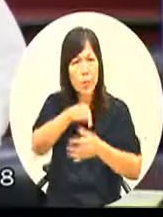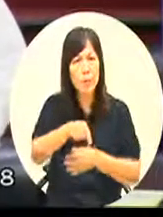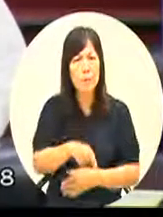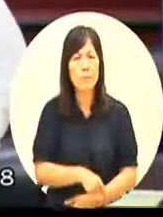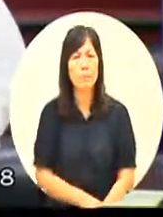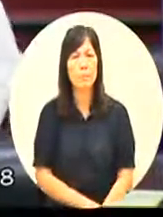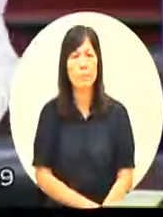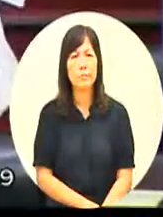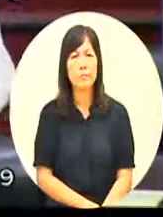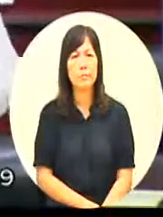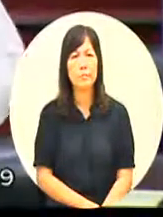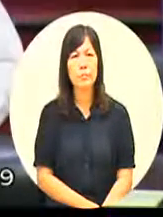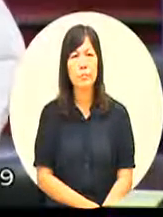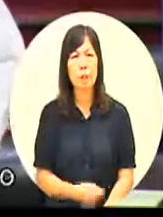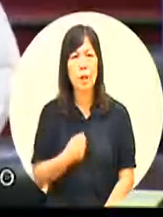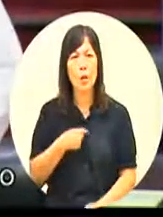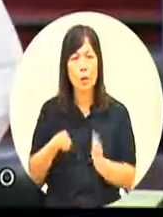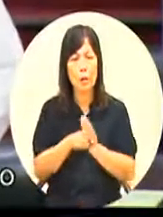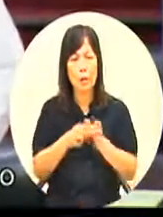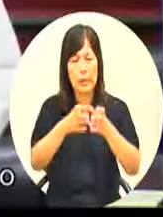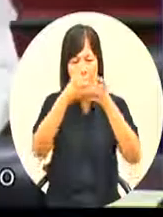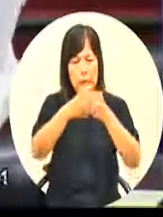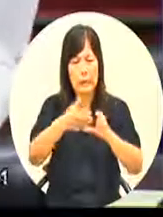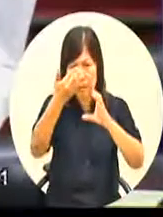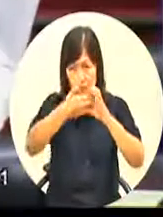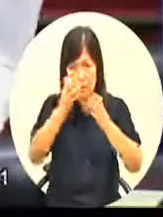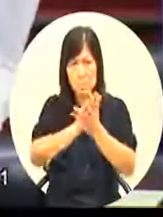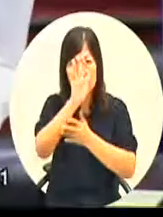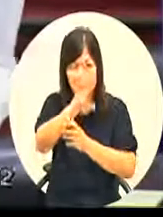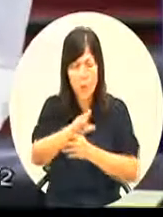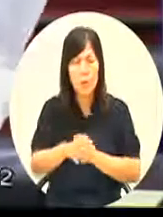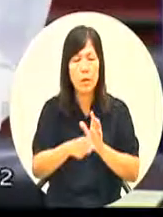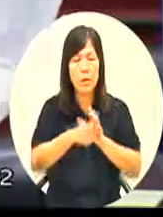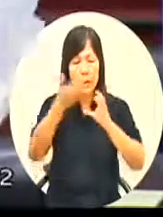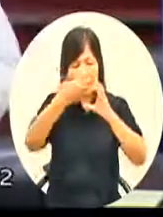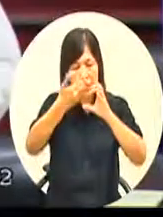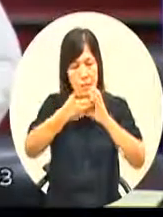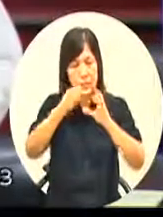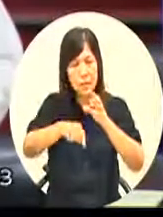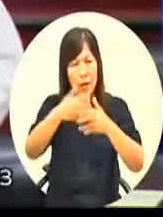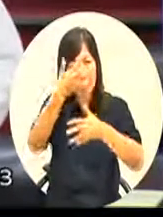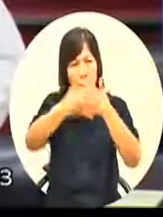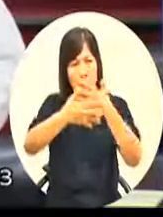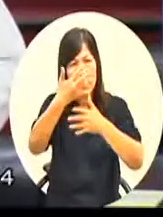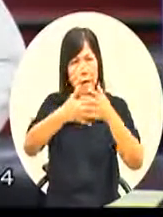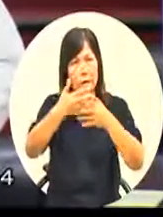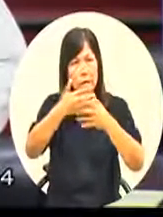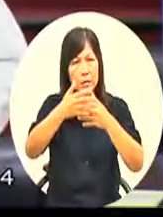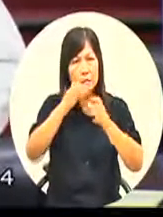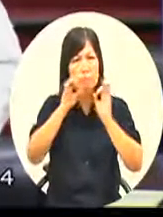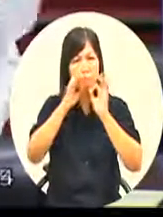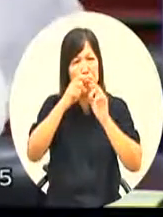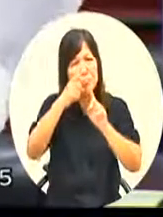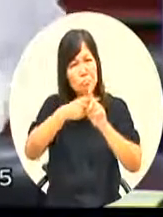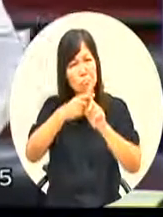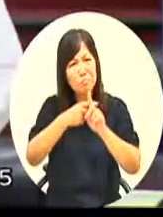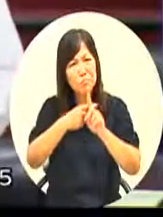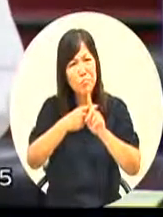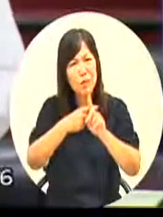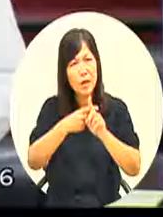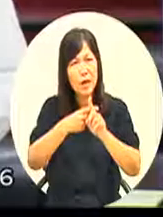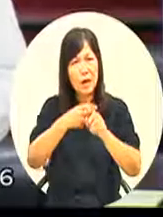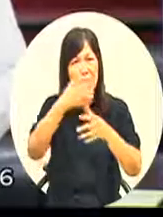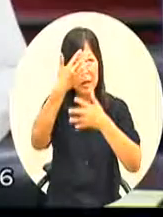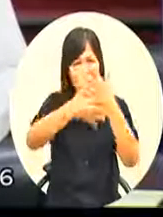我装机到现在 有的电视台的影像特别是、影视